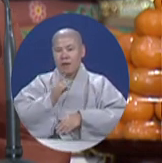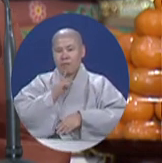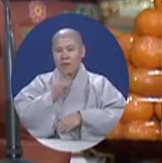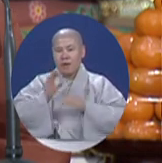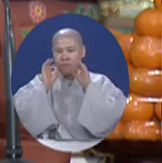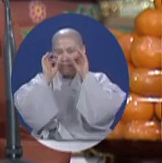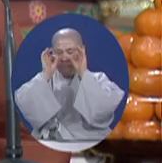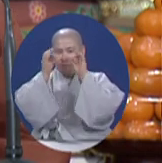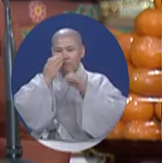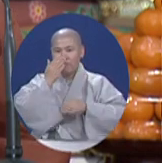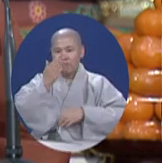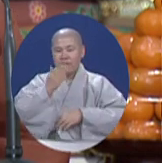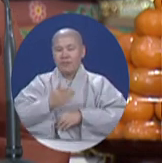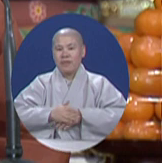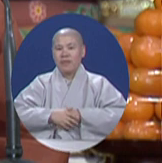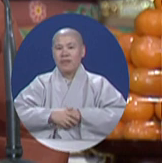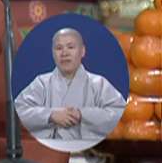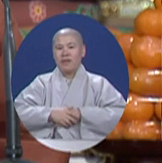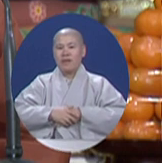봅니다.